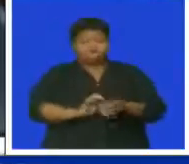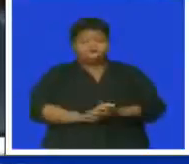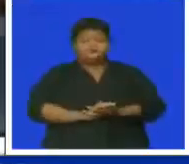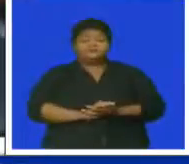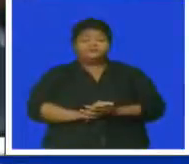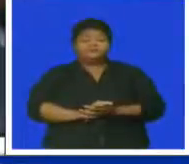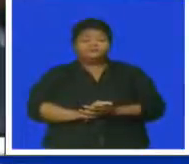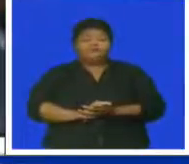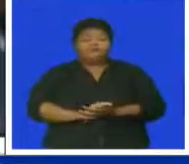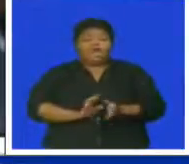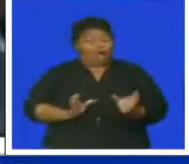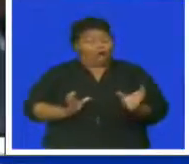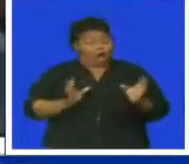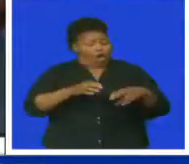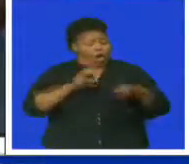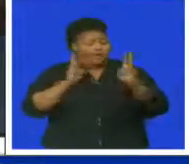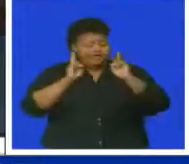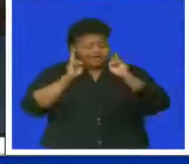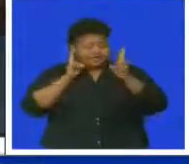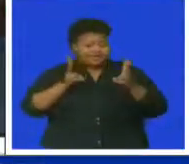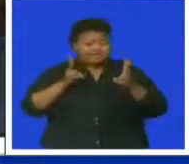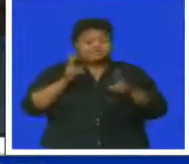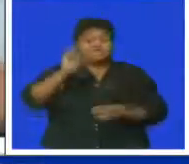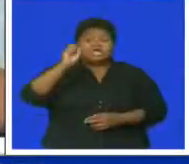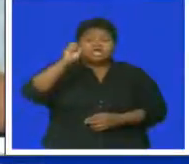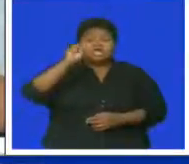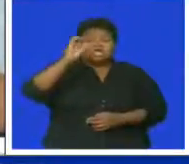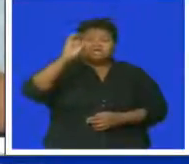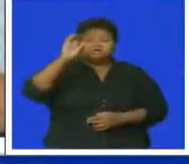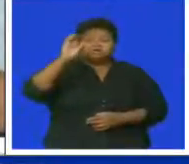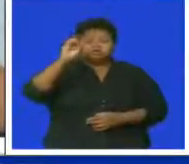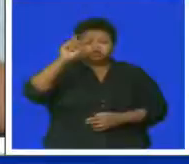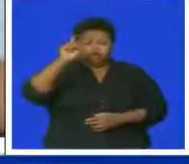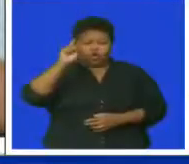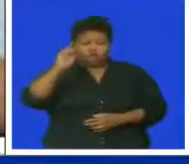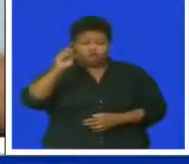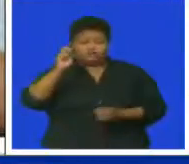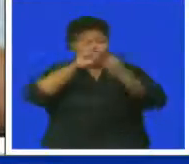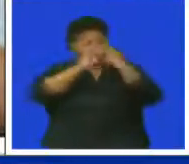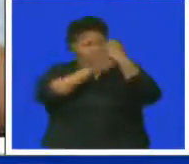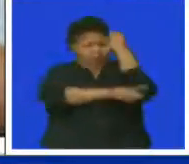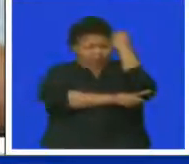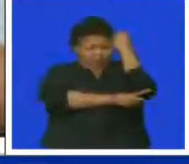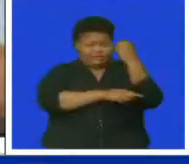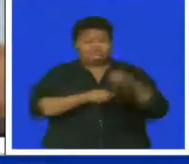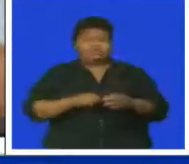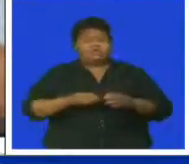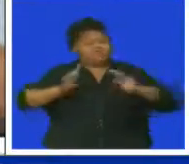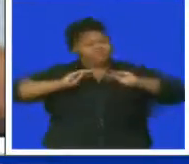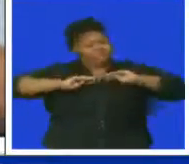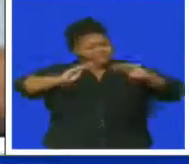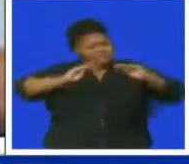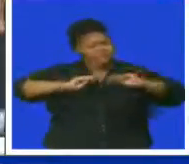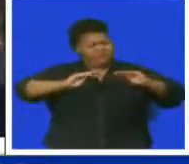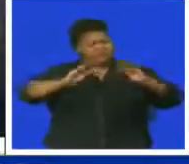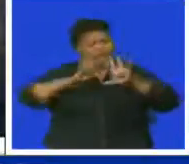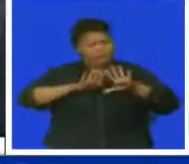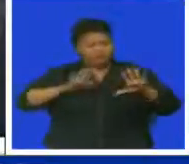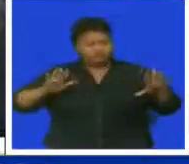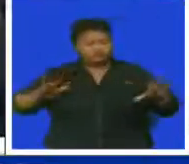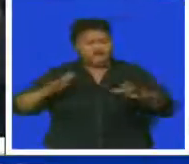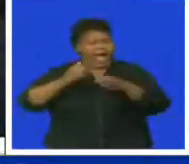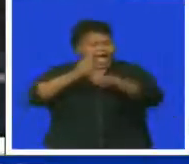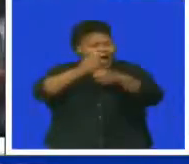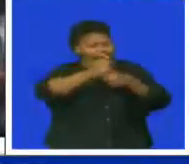likolishi lelifundzisa ngetechwephesha iEswatini College of Technology lapho lifundzisa khona bafundzi ngetindlela tekuthi